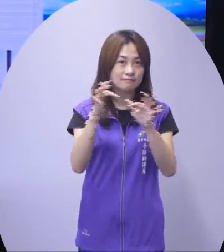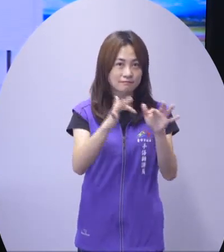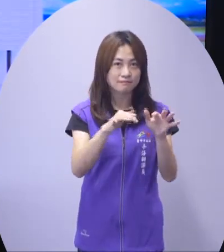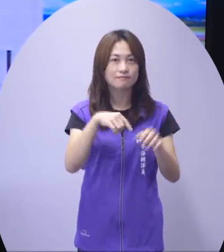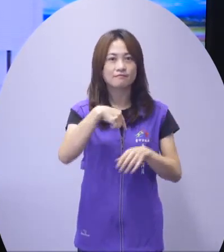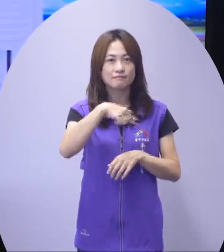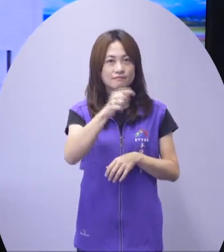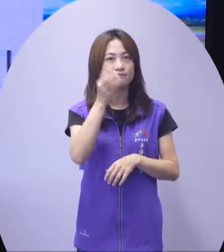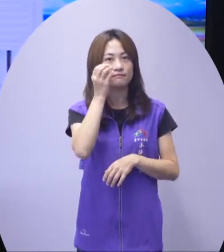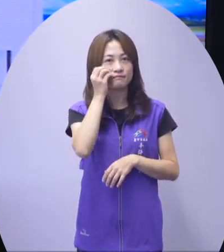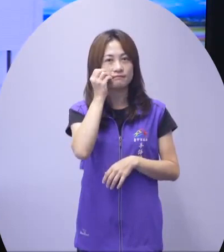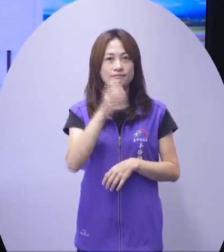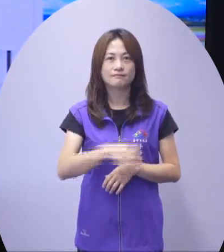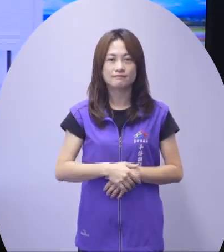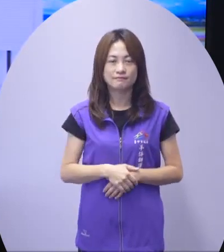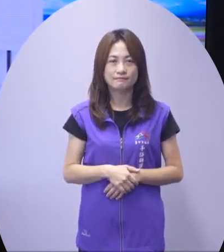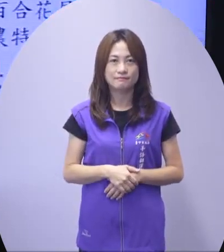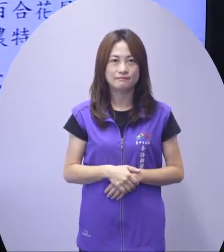来参观。